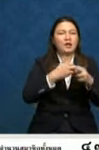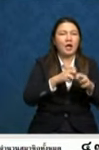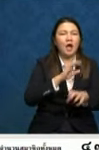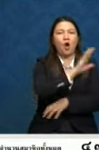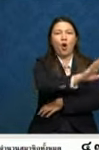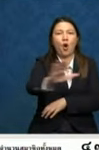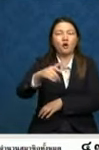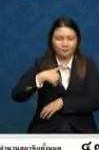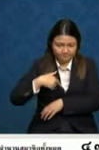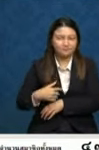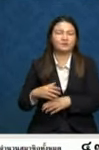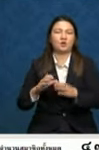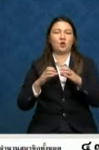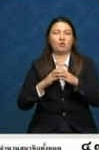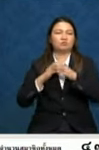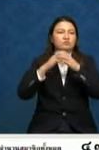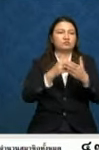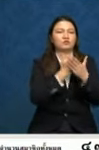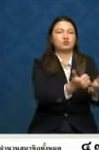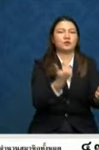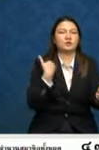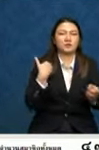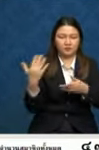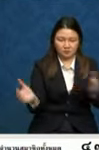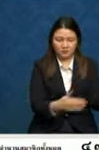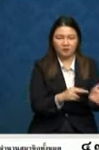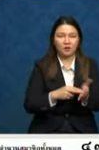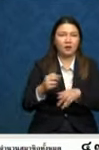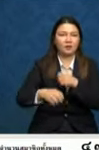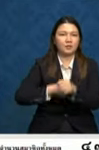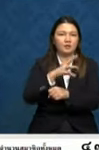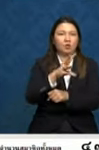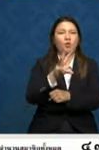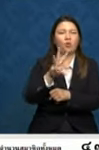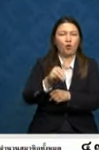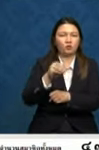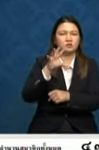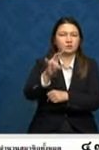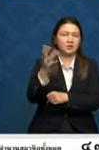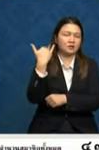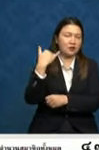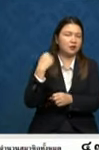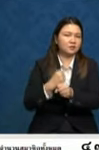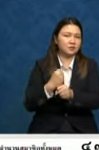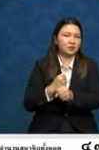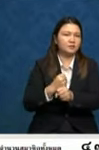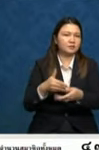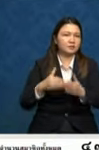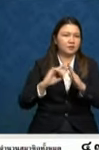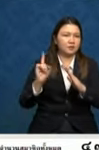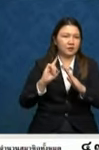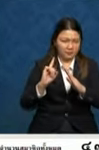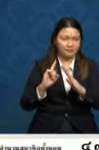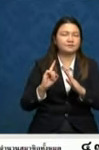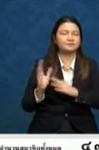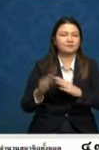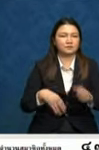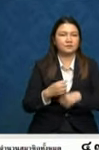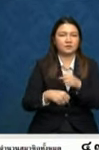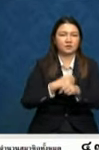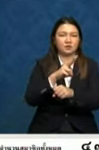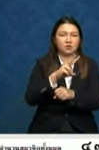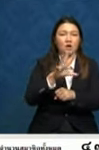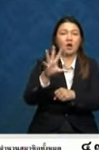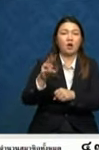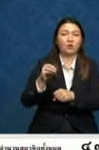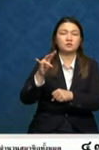ปี2567ครับก็มีการจัดตั้งงบประมาณสำหรับผู้แทนพิเศษเช่นเดียวกันในปี2567มีการตั้งง